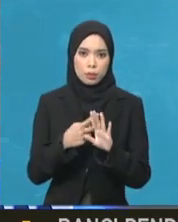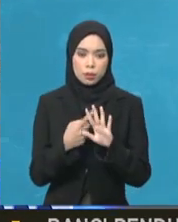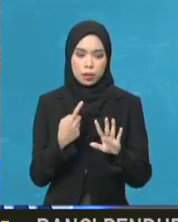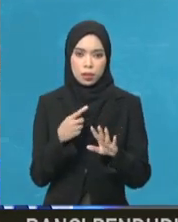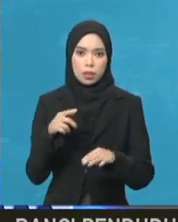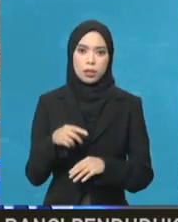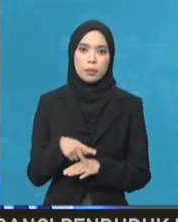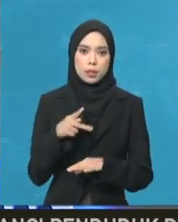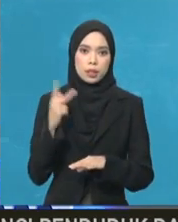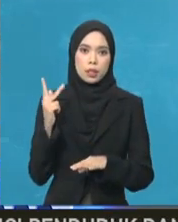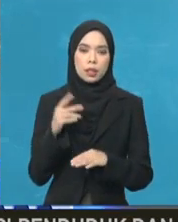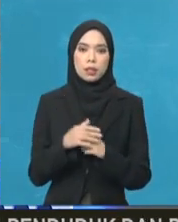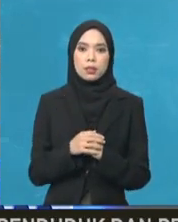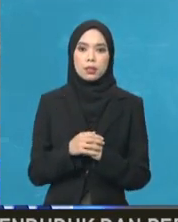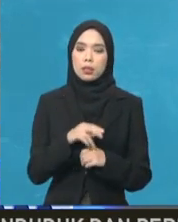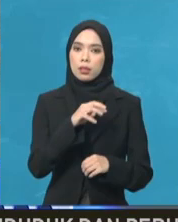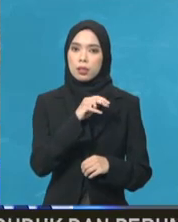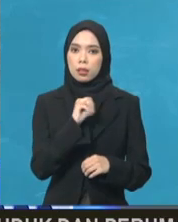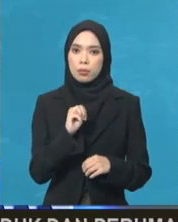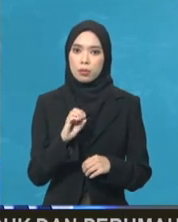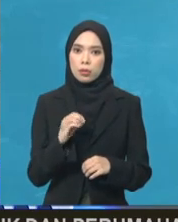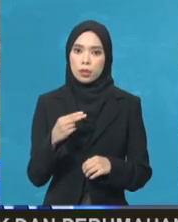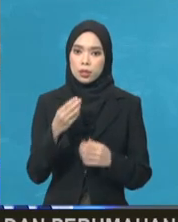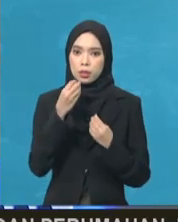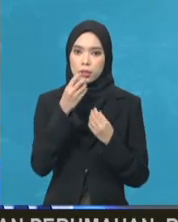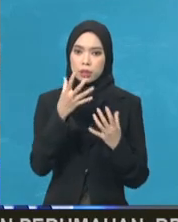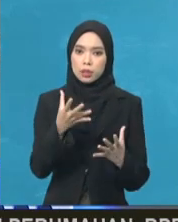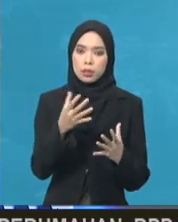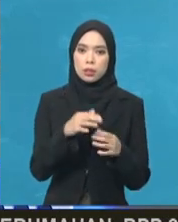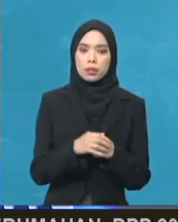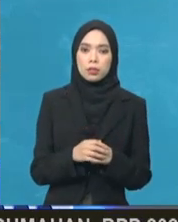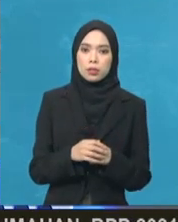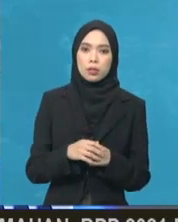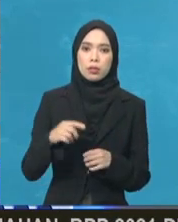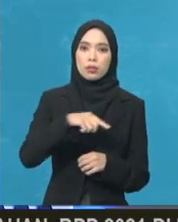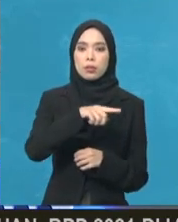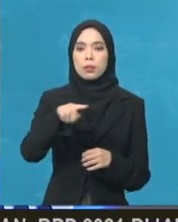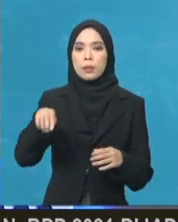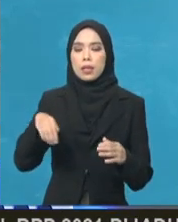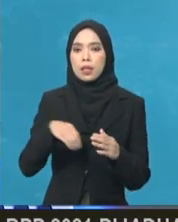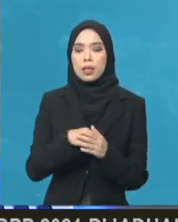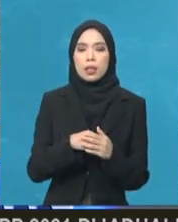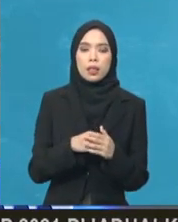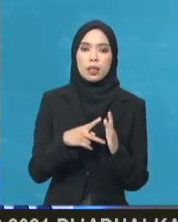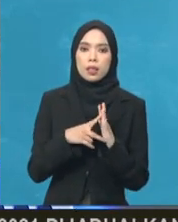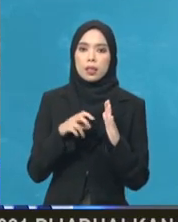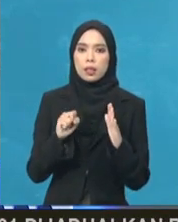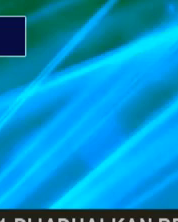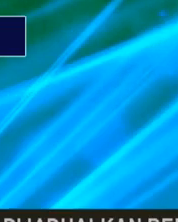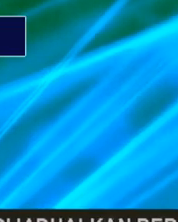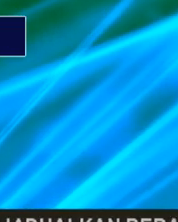Kementrian Kesehatan dalam siaran akhwatnya menyakitkan jumlah cecangkitan di negara ini kekal